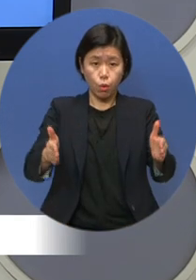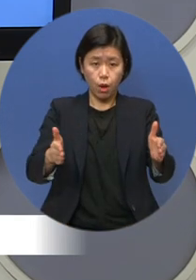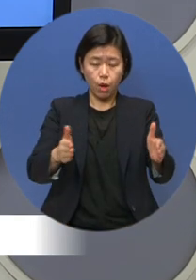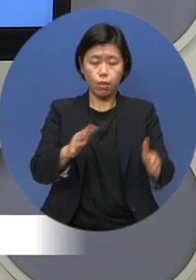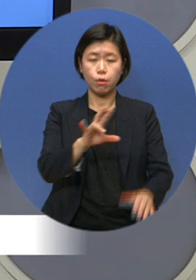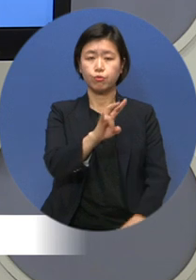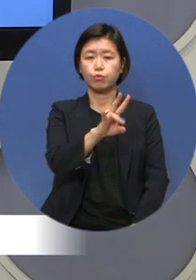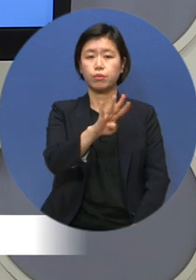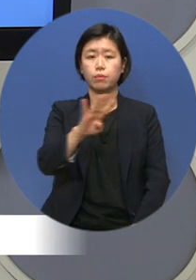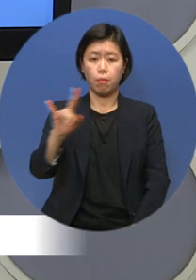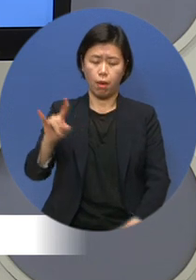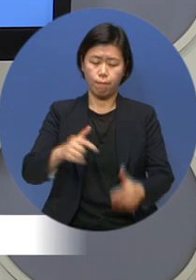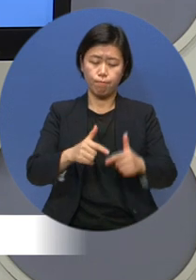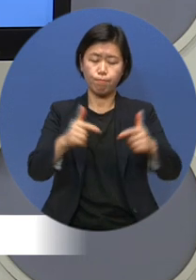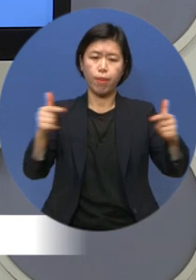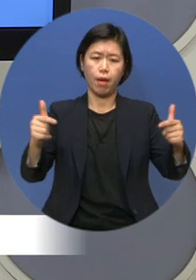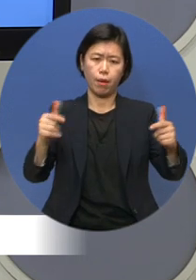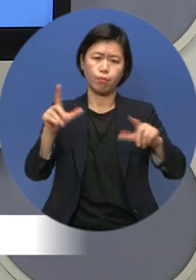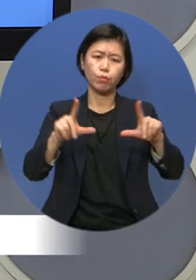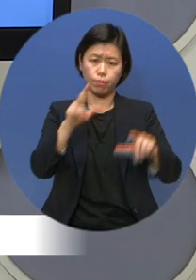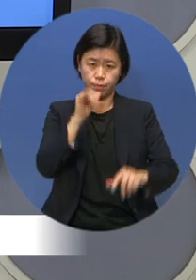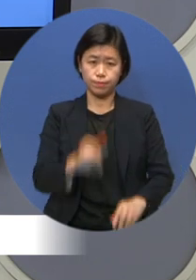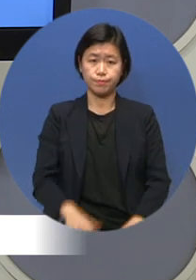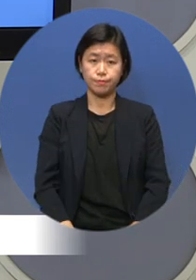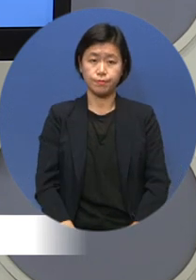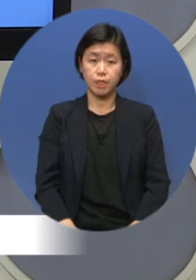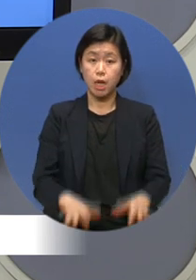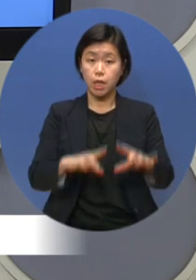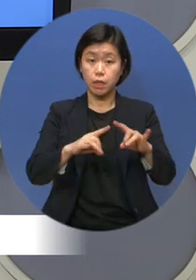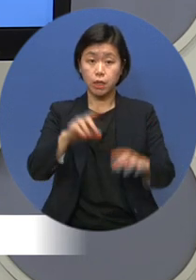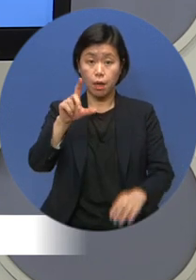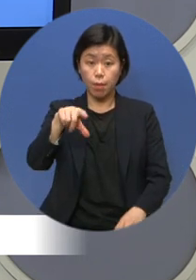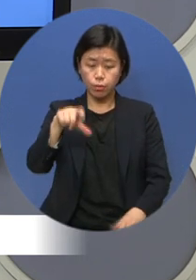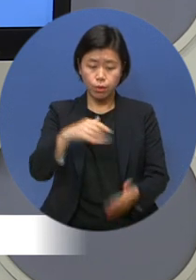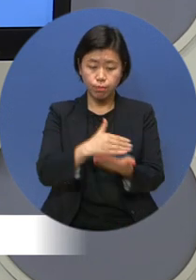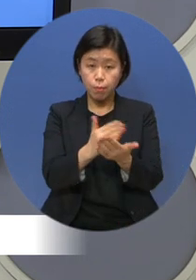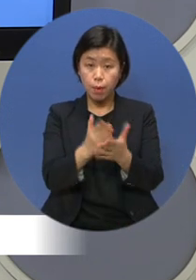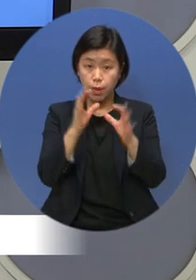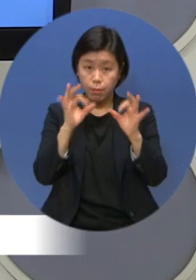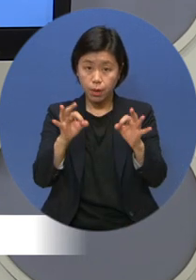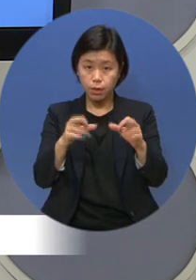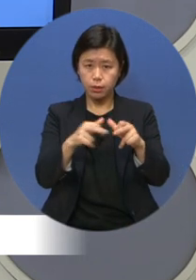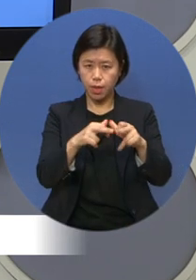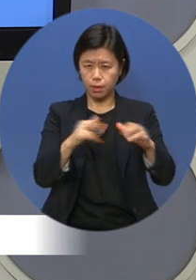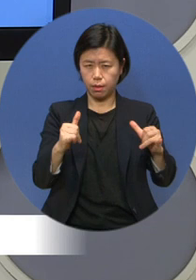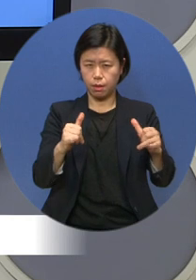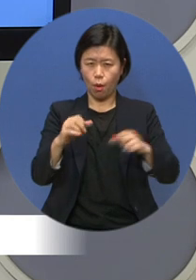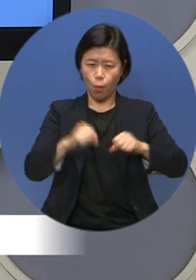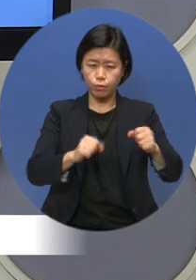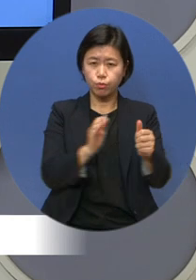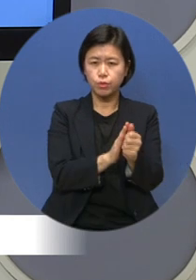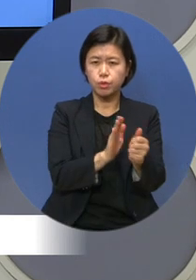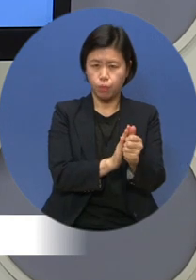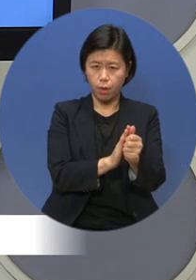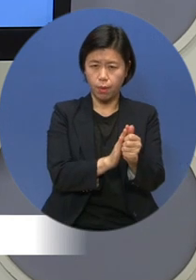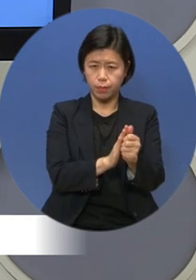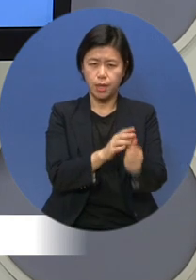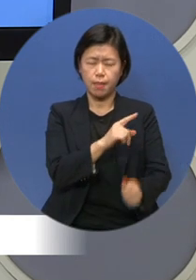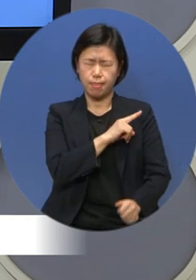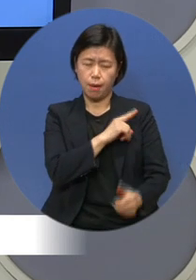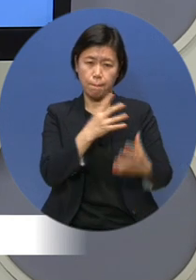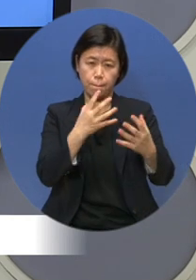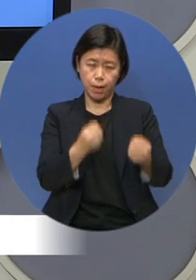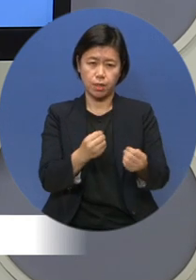증가한 것으로 나타났는데요 전자바우처 유형별로는 장애인 활동지원 의 부정수급 적발 금액